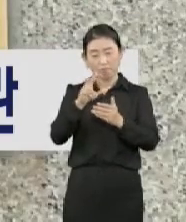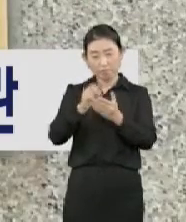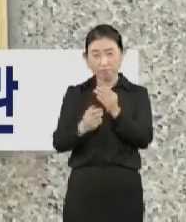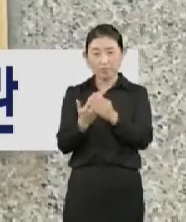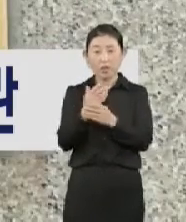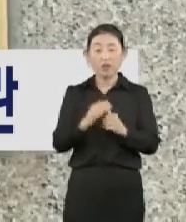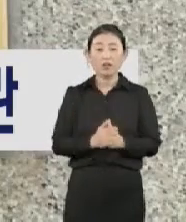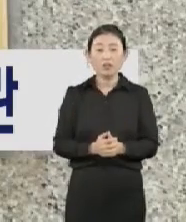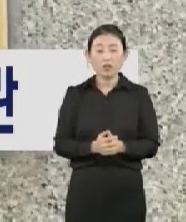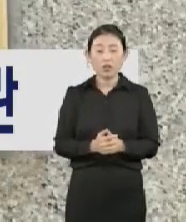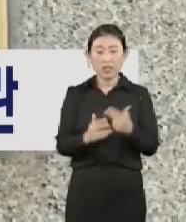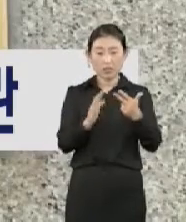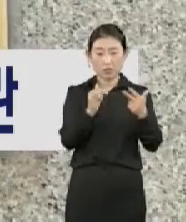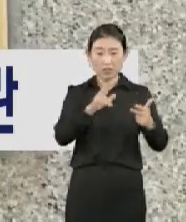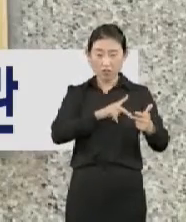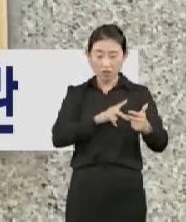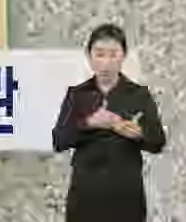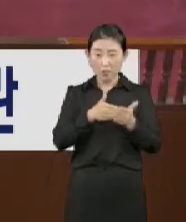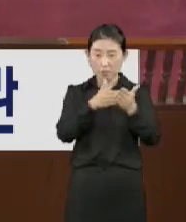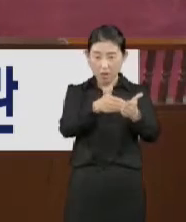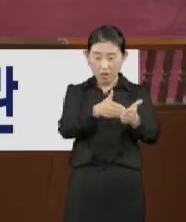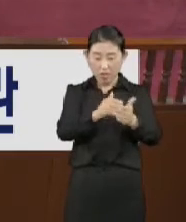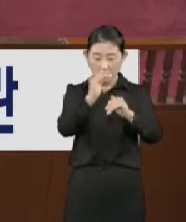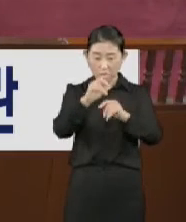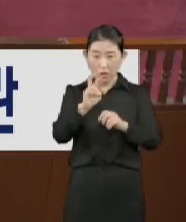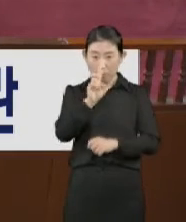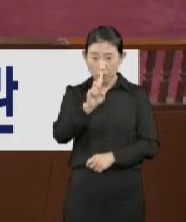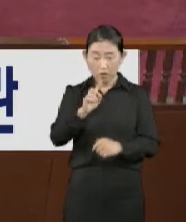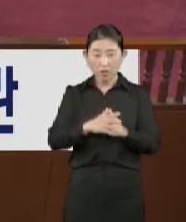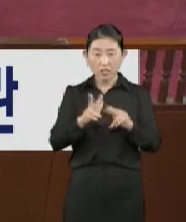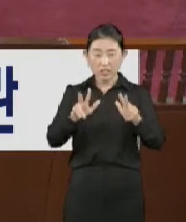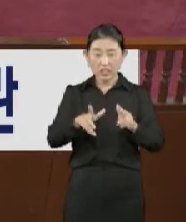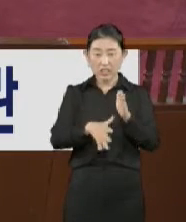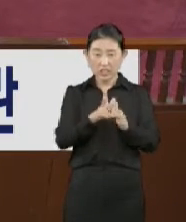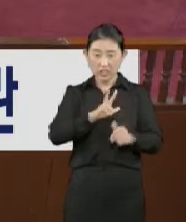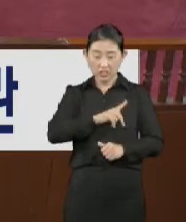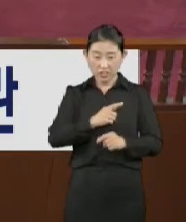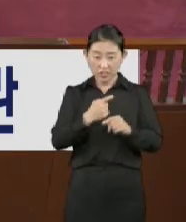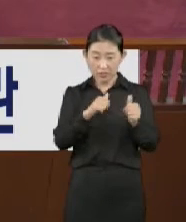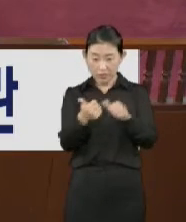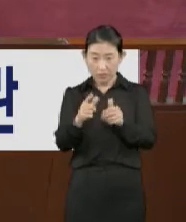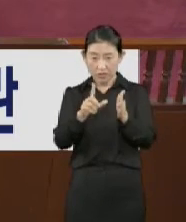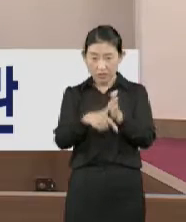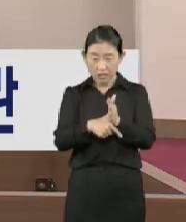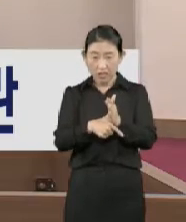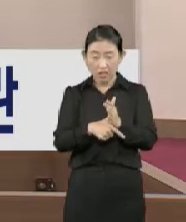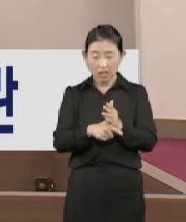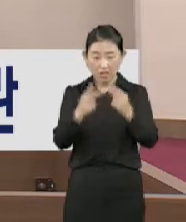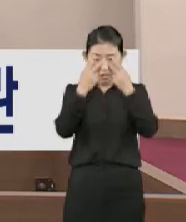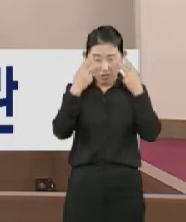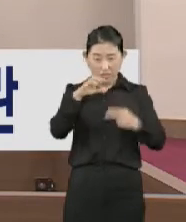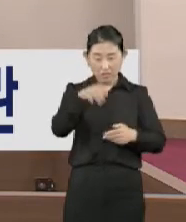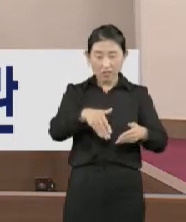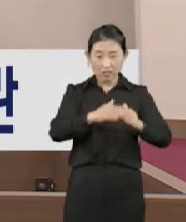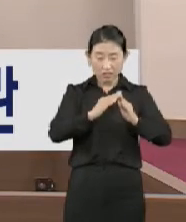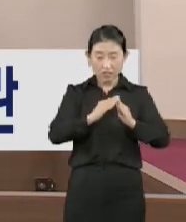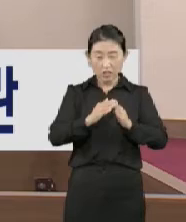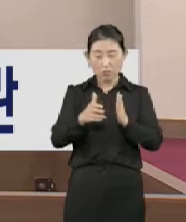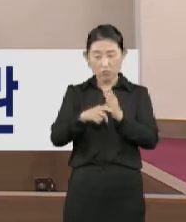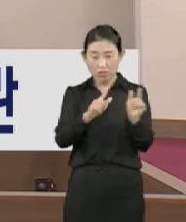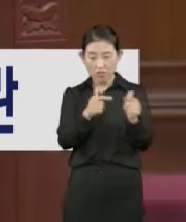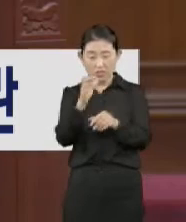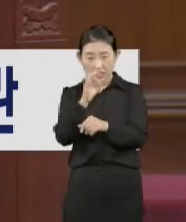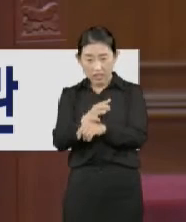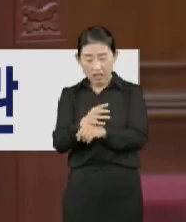공주시의회 7명 의원들이 발의한 조례안을 보면 현직 시의원이 사망할 경우 연결 식장 설치와 장례용품